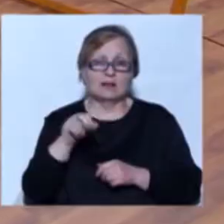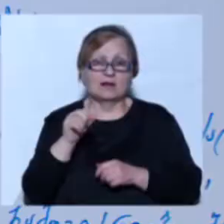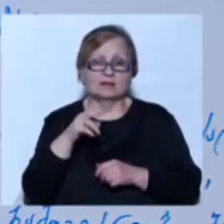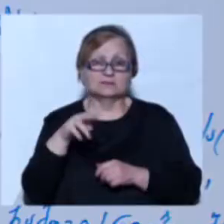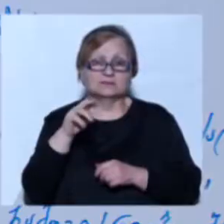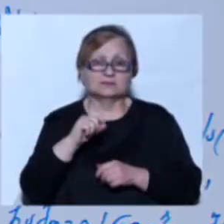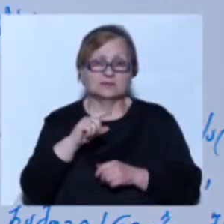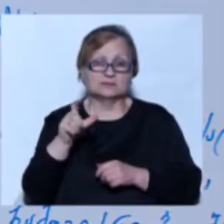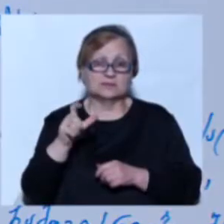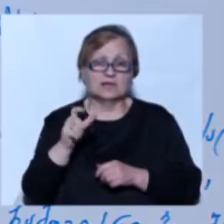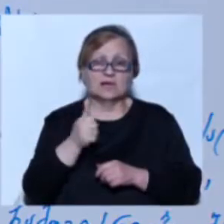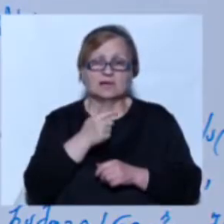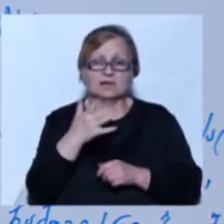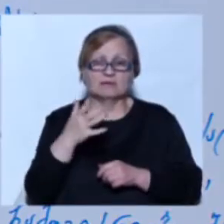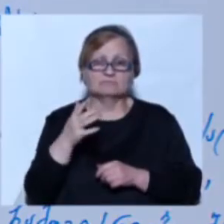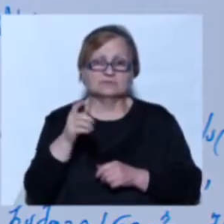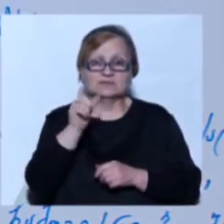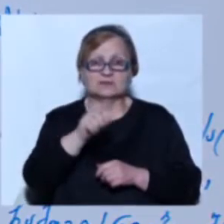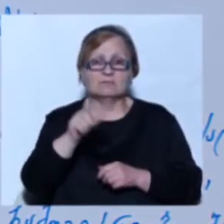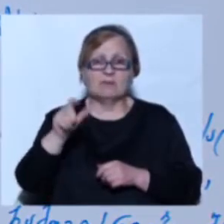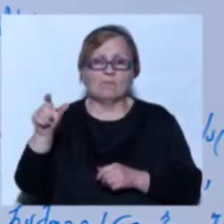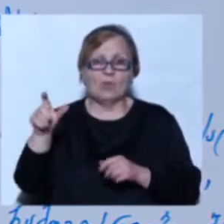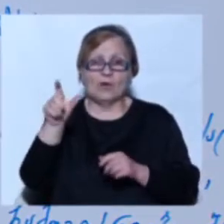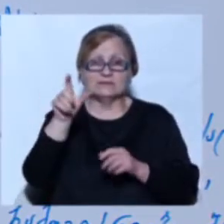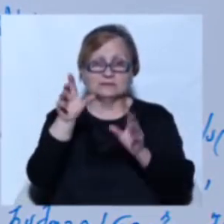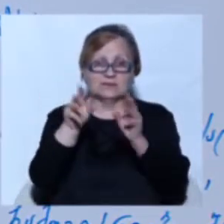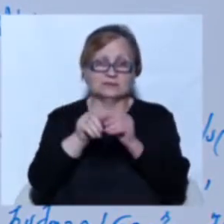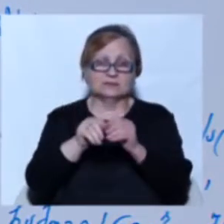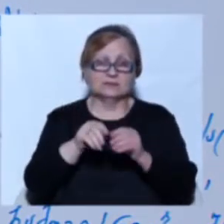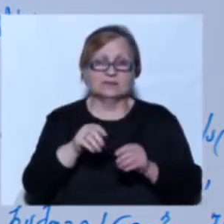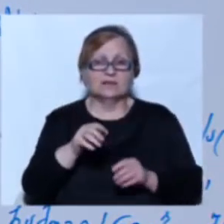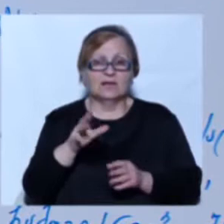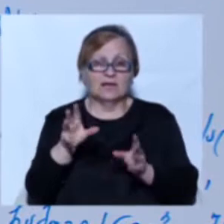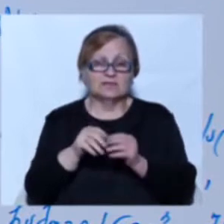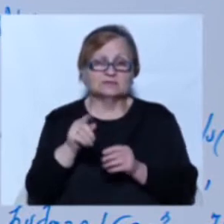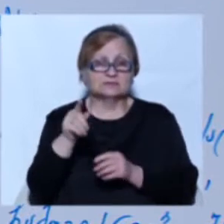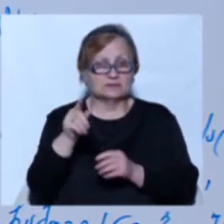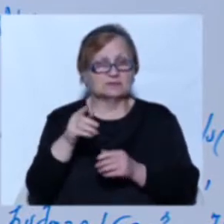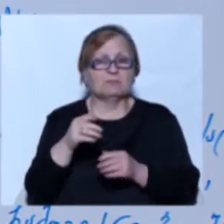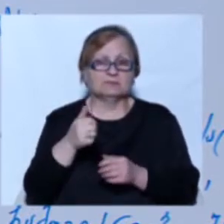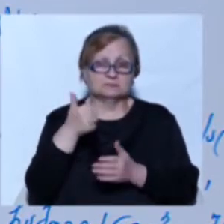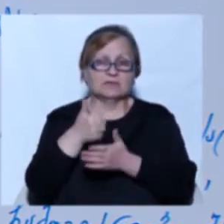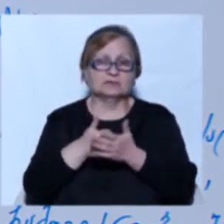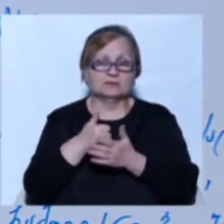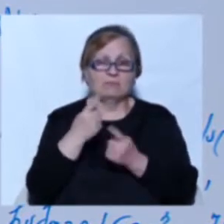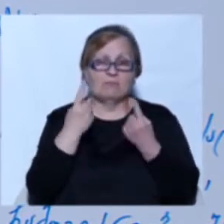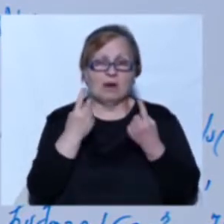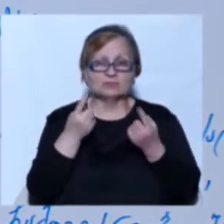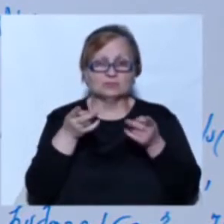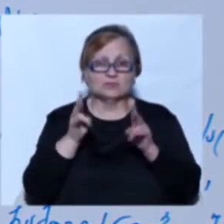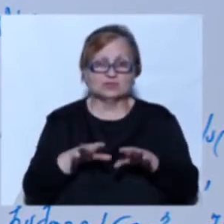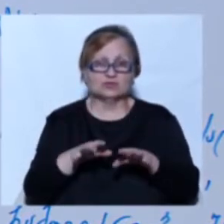რამდენიმე პოეტთან ერთად დაიმსახურა დარჩენილიყო პოეზიაში მარტო